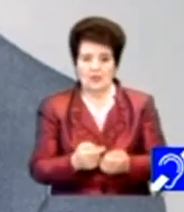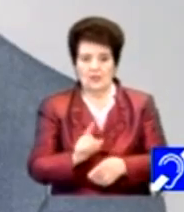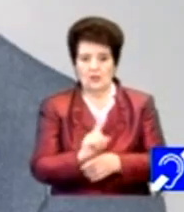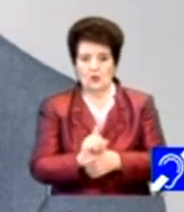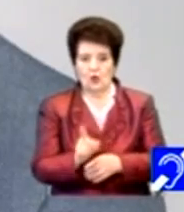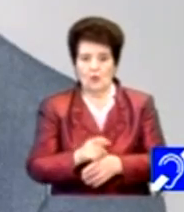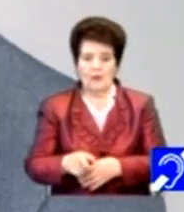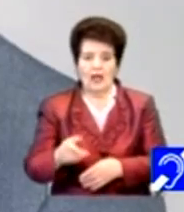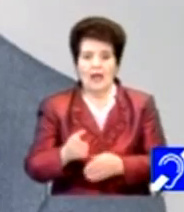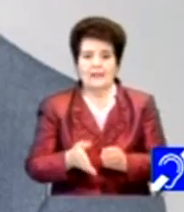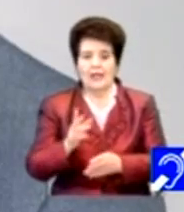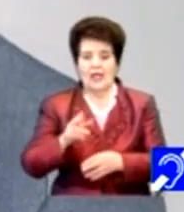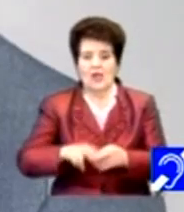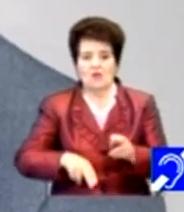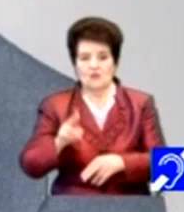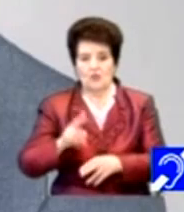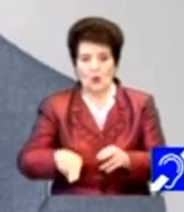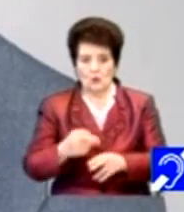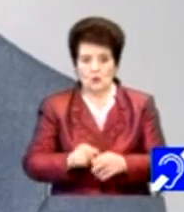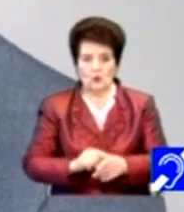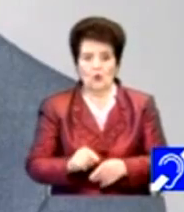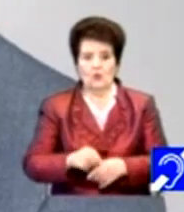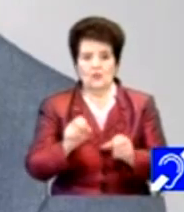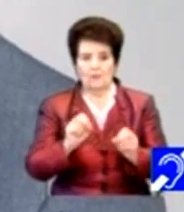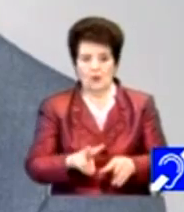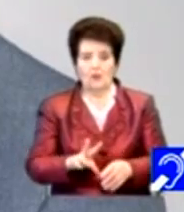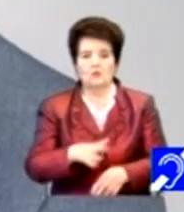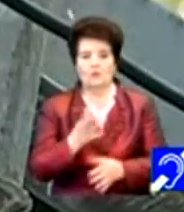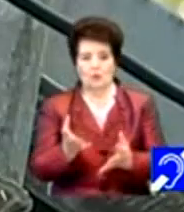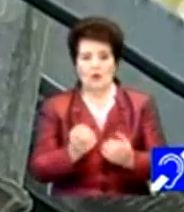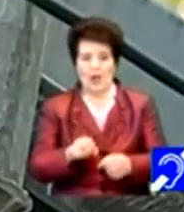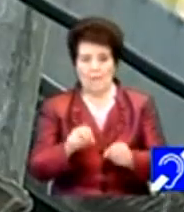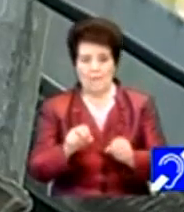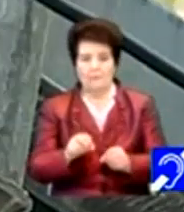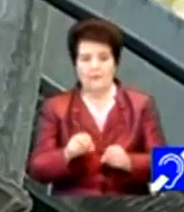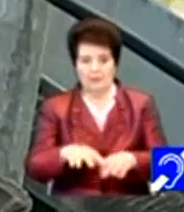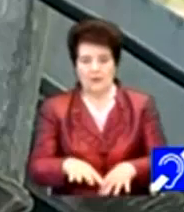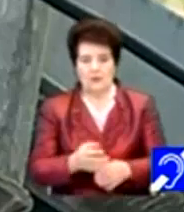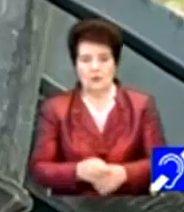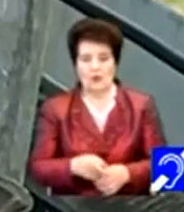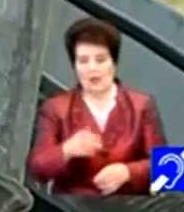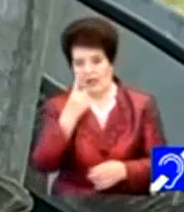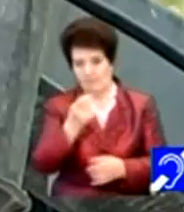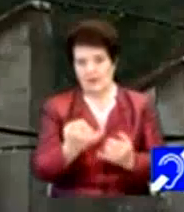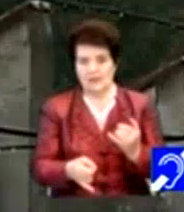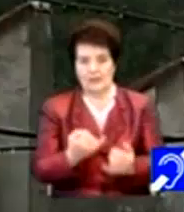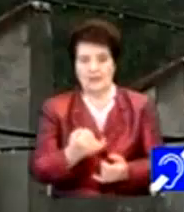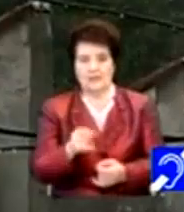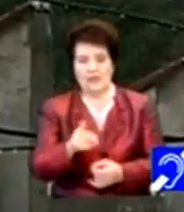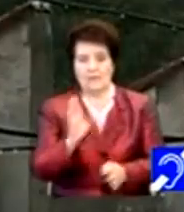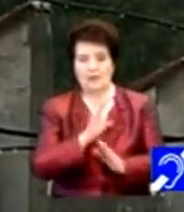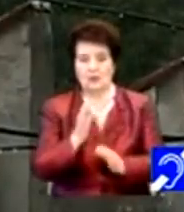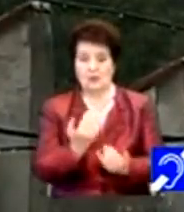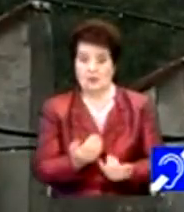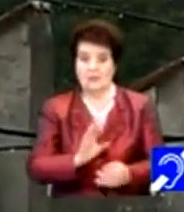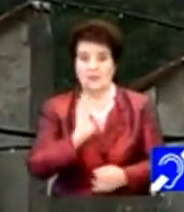la șantierele de construcții și au provocat anumite situații periculoase se vor lua măsuri. Avertizarea cod galben anunțată de meteorologi în